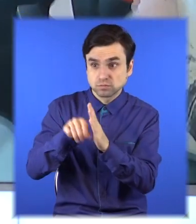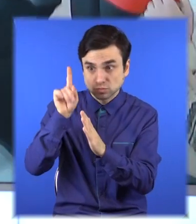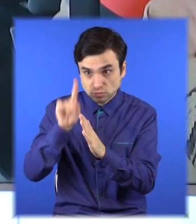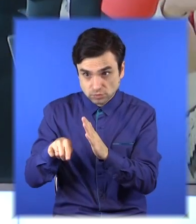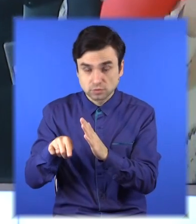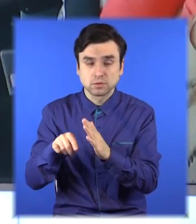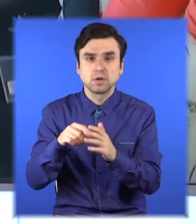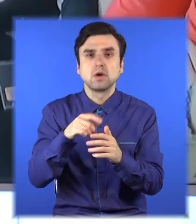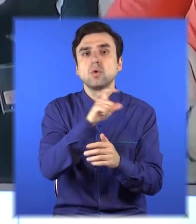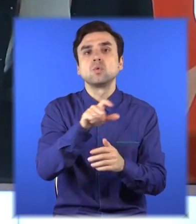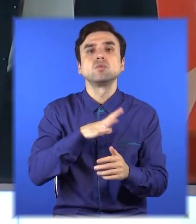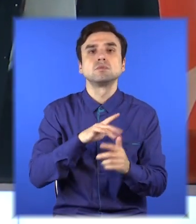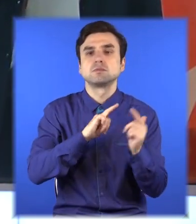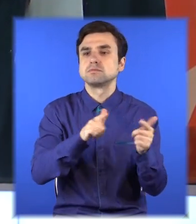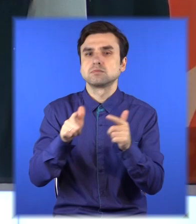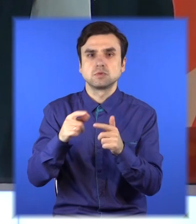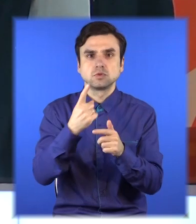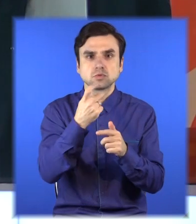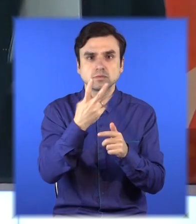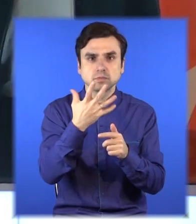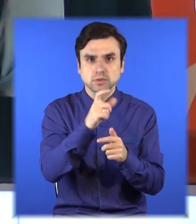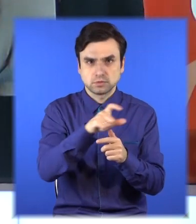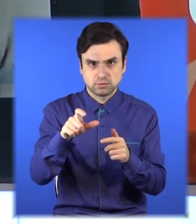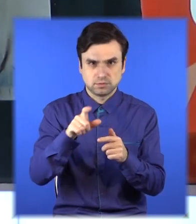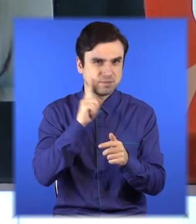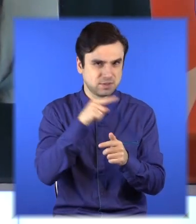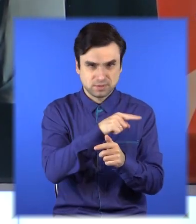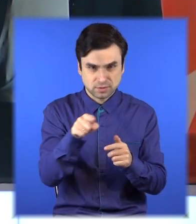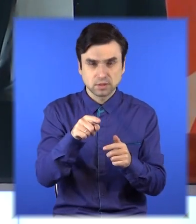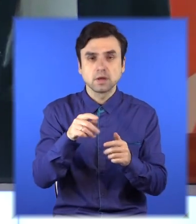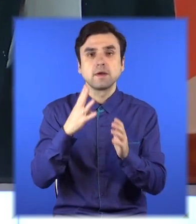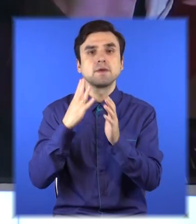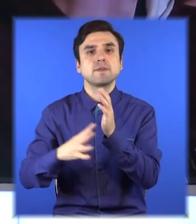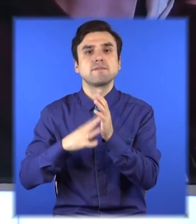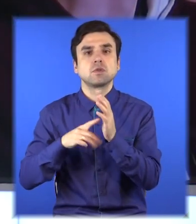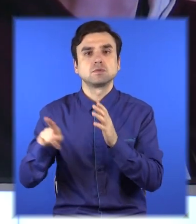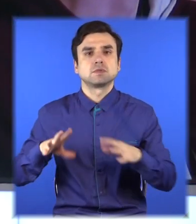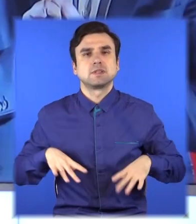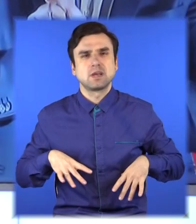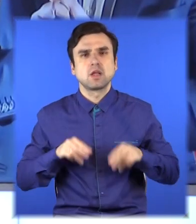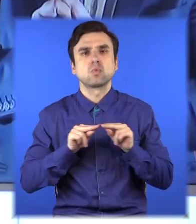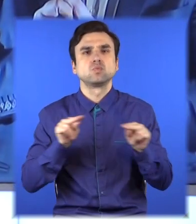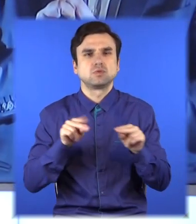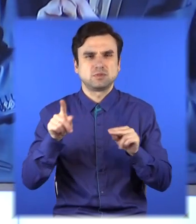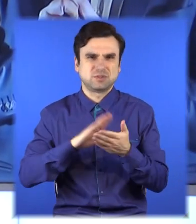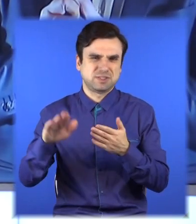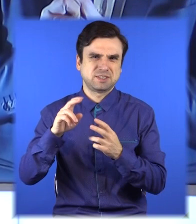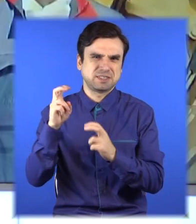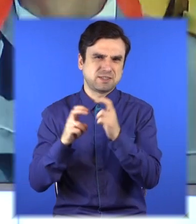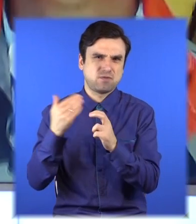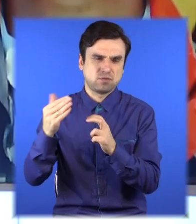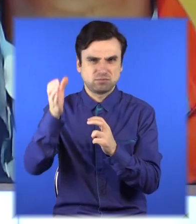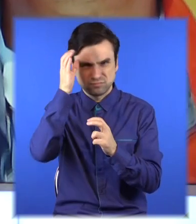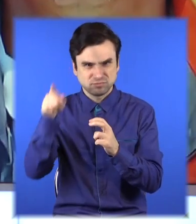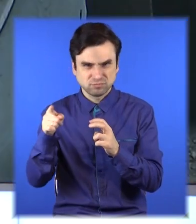90 менторів та тільки в перший день зареєструвалися 125 учасників. Команди з кращими ідеями отримають грошову премію та